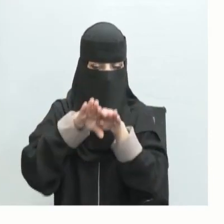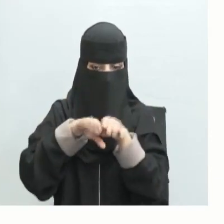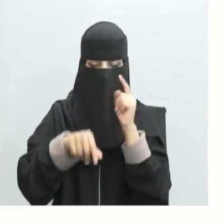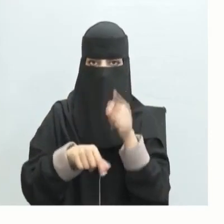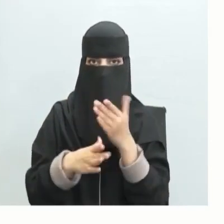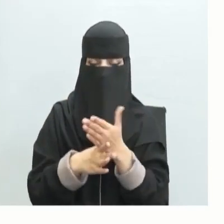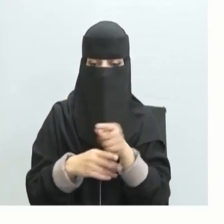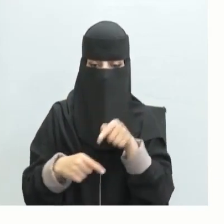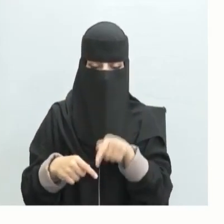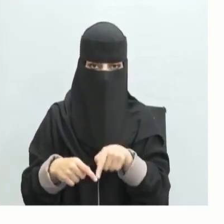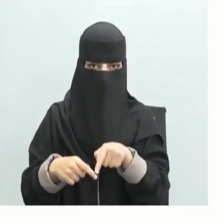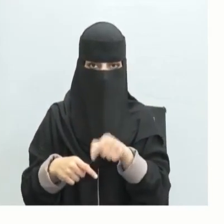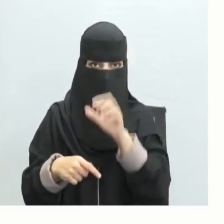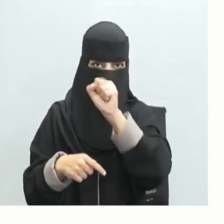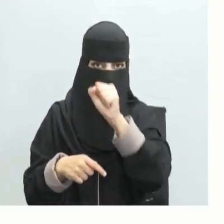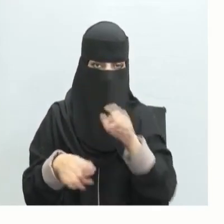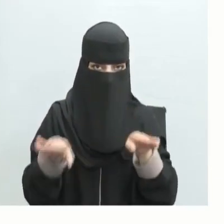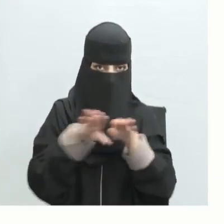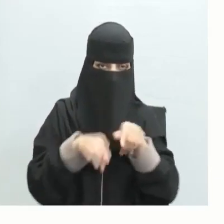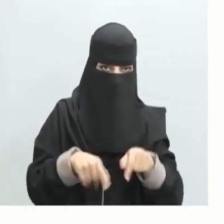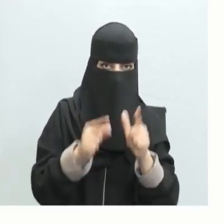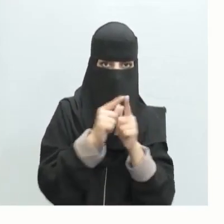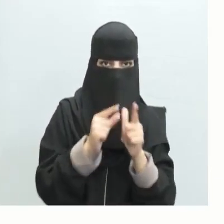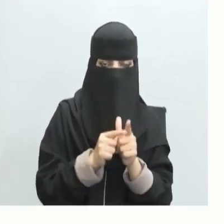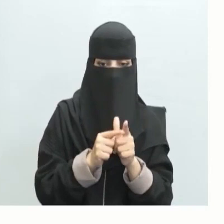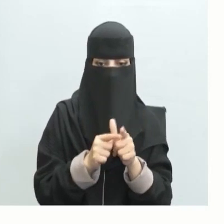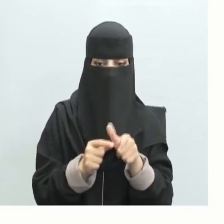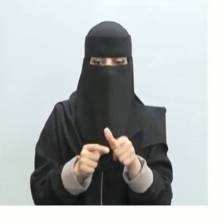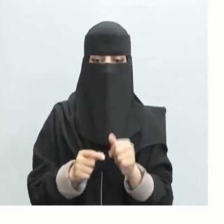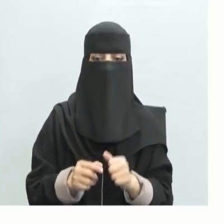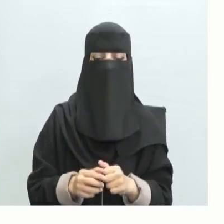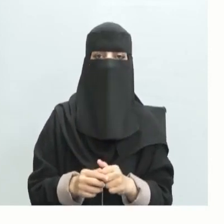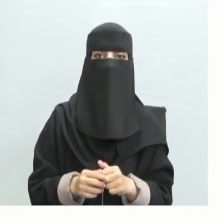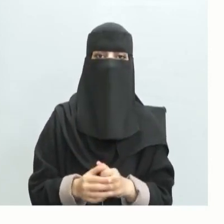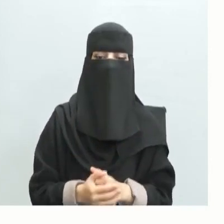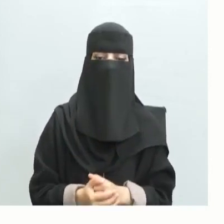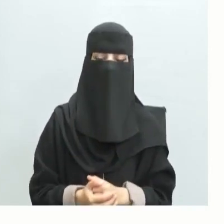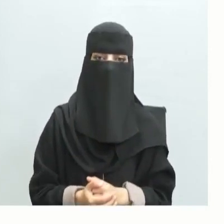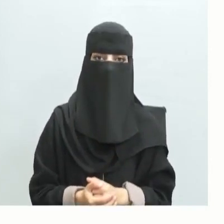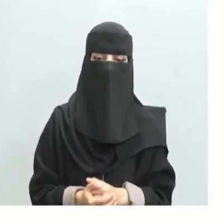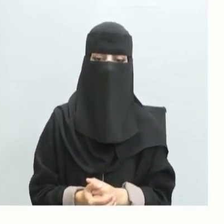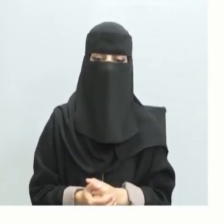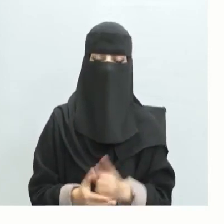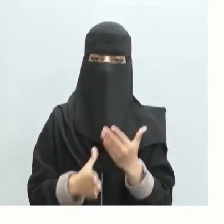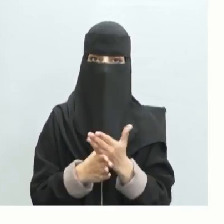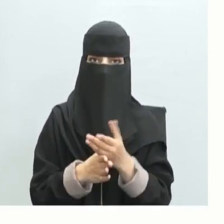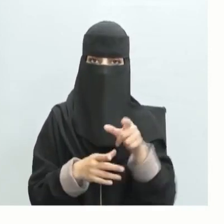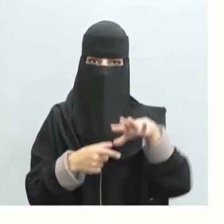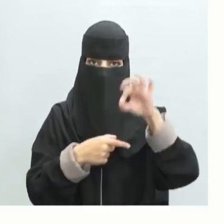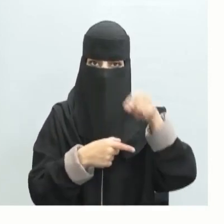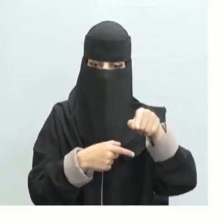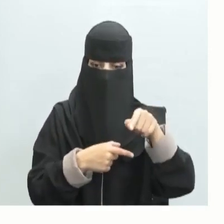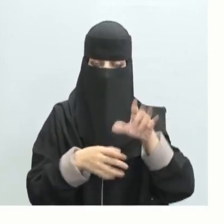اذا الضلع اي سيطا بق الضلع b الضلع اي سيطا بق الضلع ب لان هذا مثلث